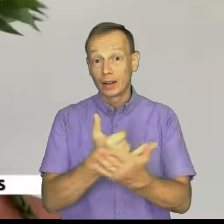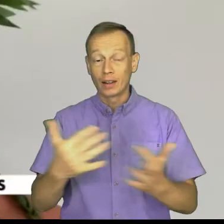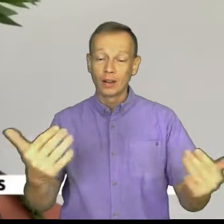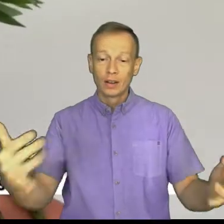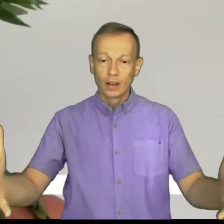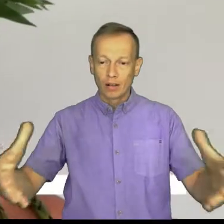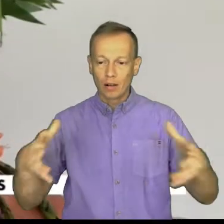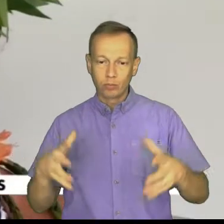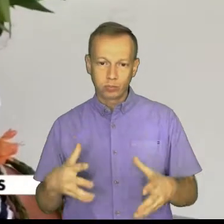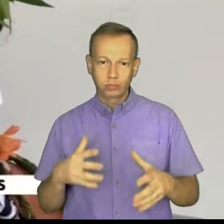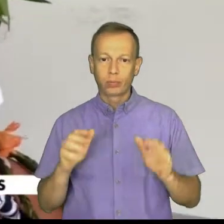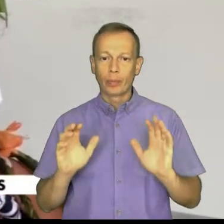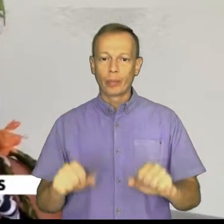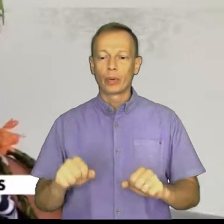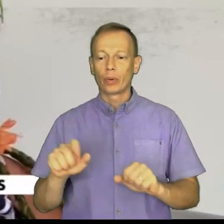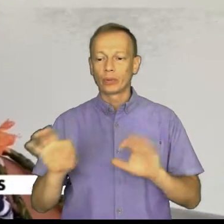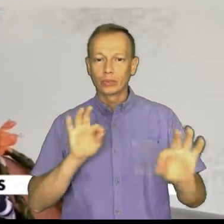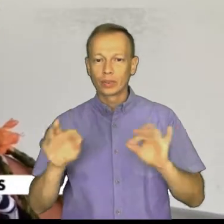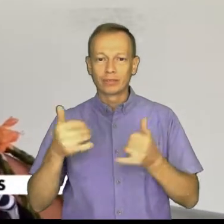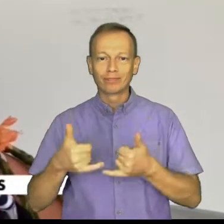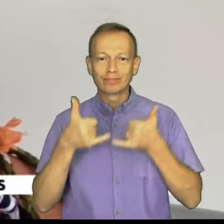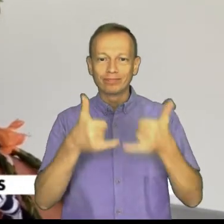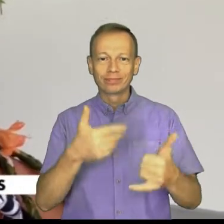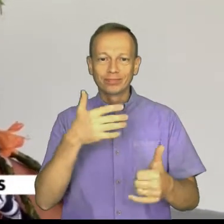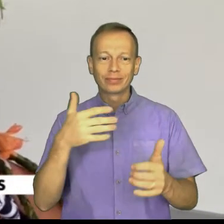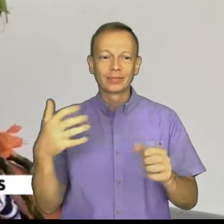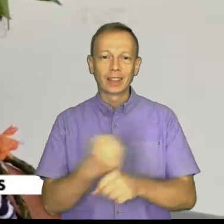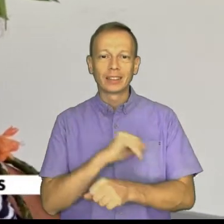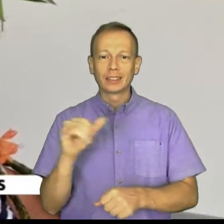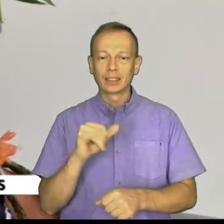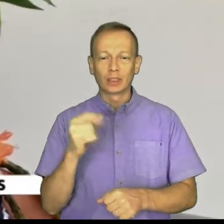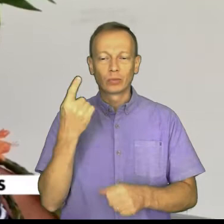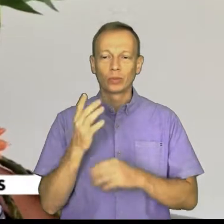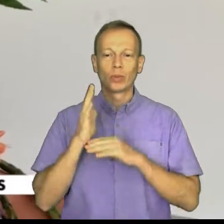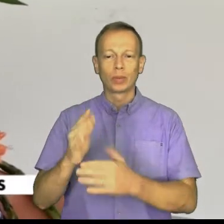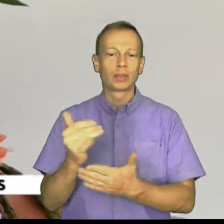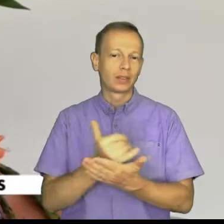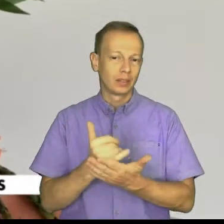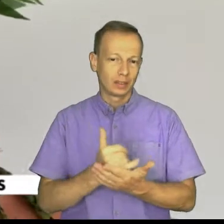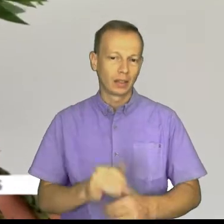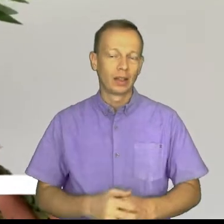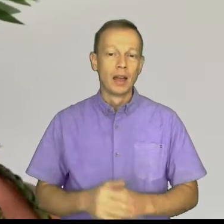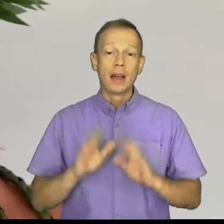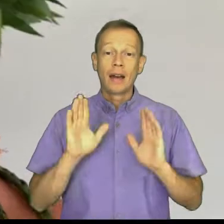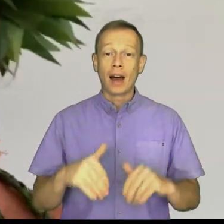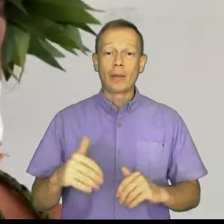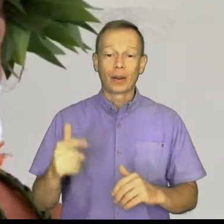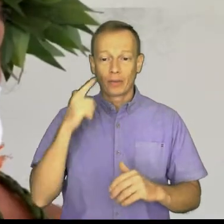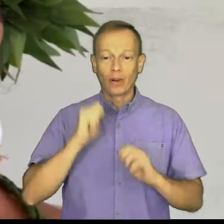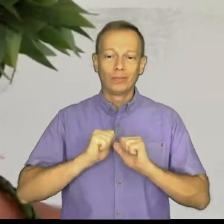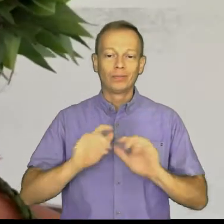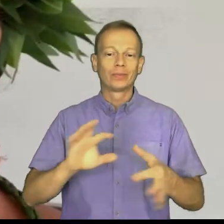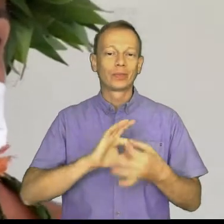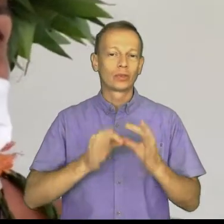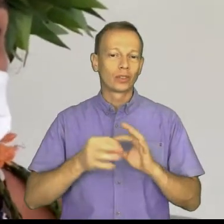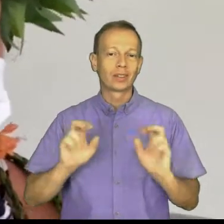pour déterminer le lauréat qui va représenter l'île. Et cette capsule vidéo-là sera diffusée alors sur